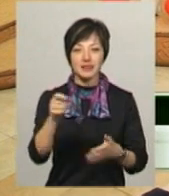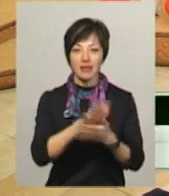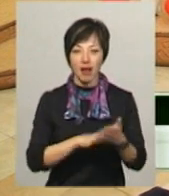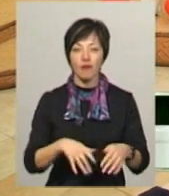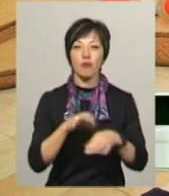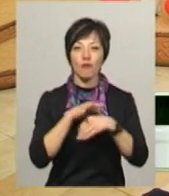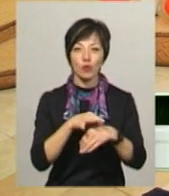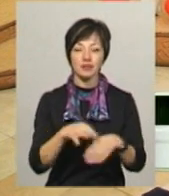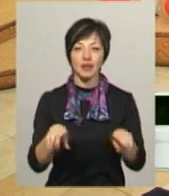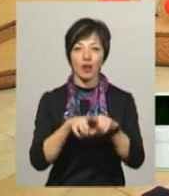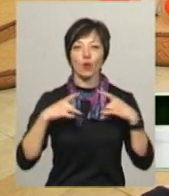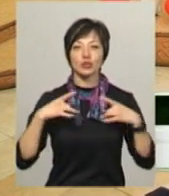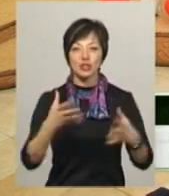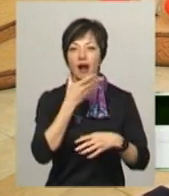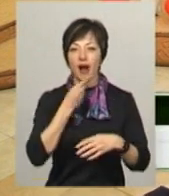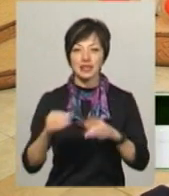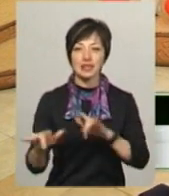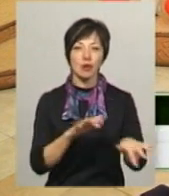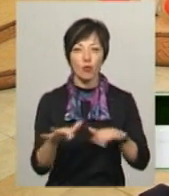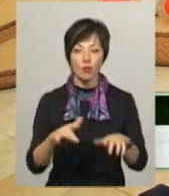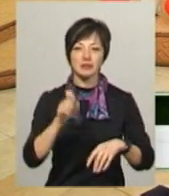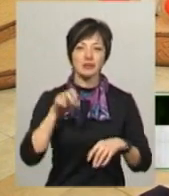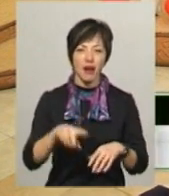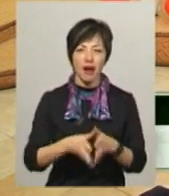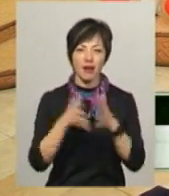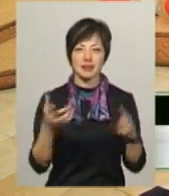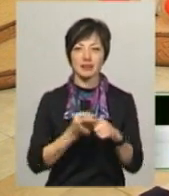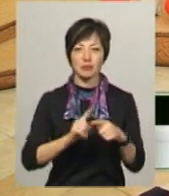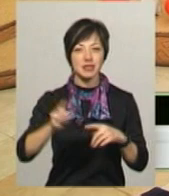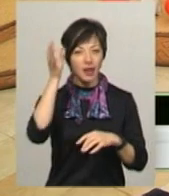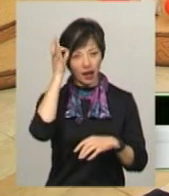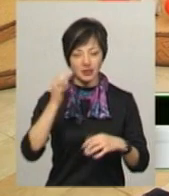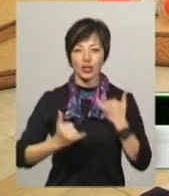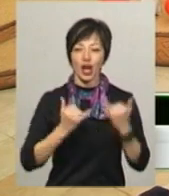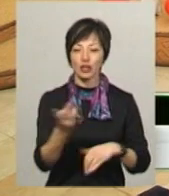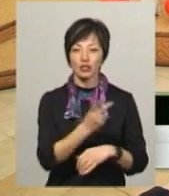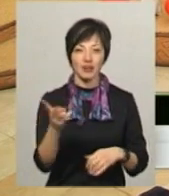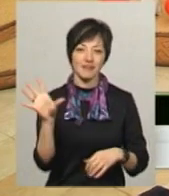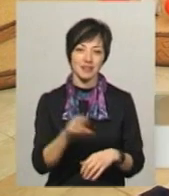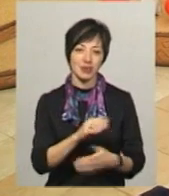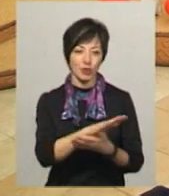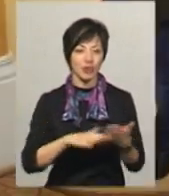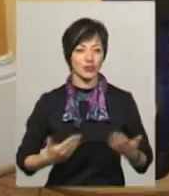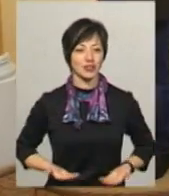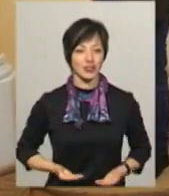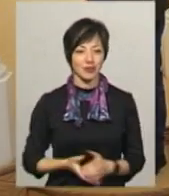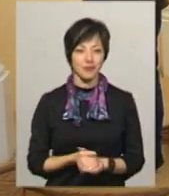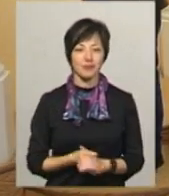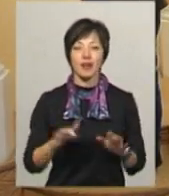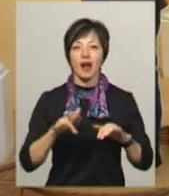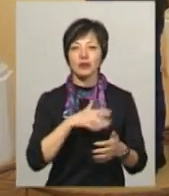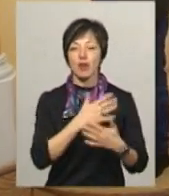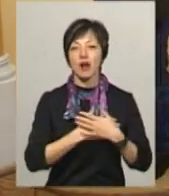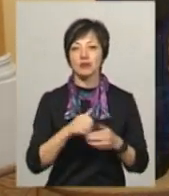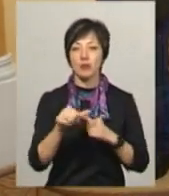теж проводитися в такій от урочистій гарній церемонії, в залі. Тобто це буде згадка нареченим і молодятам на все подальше життя. Акція «Кохання